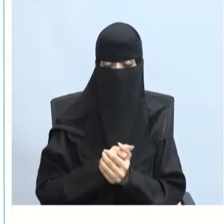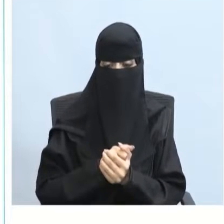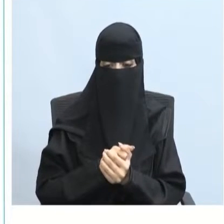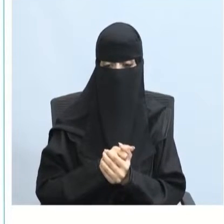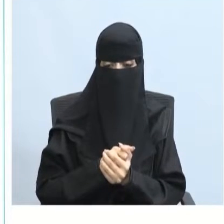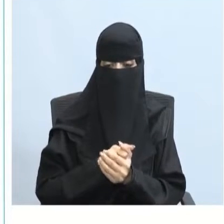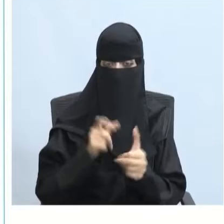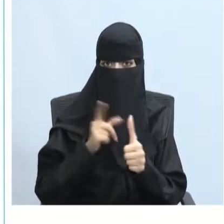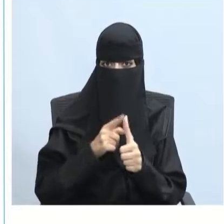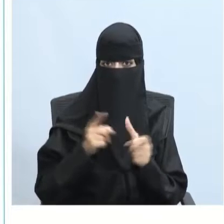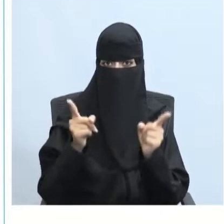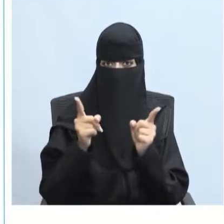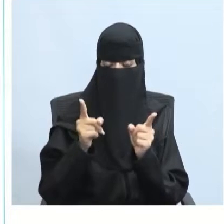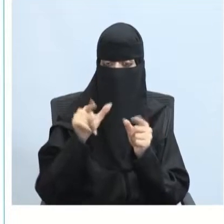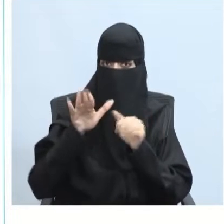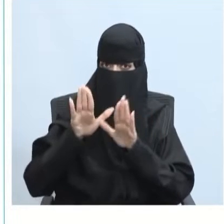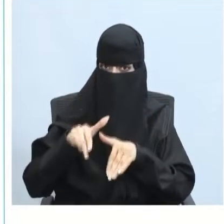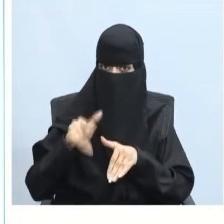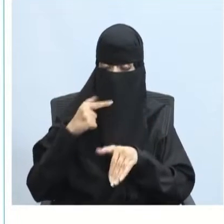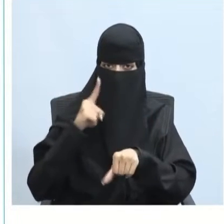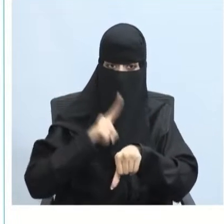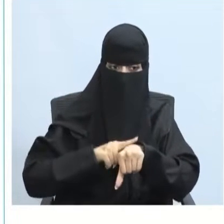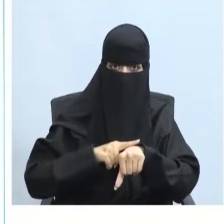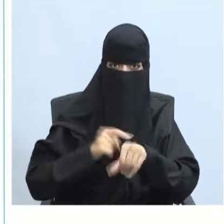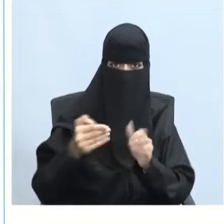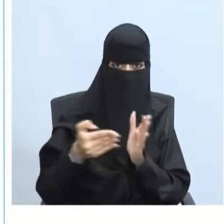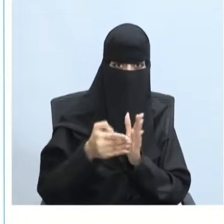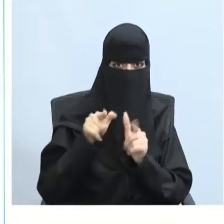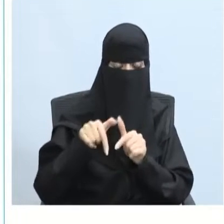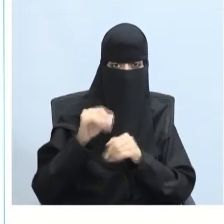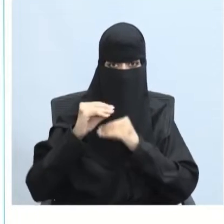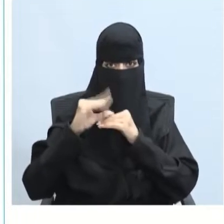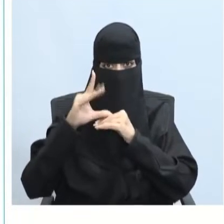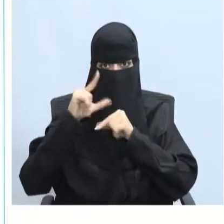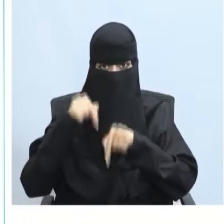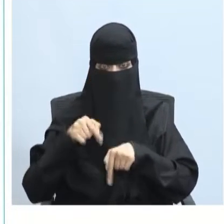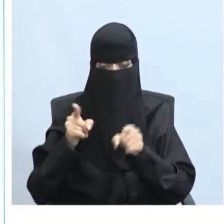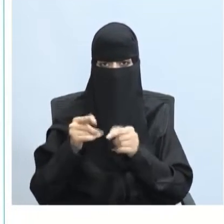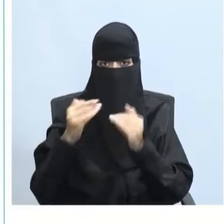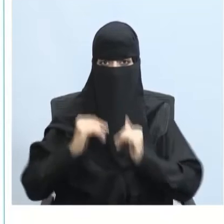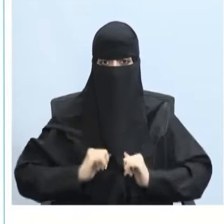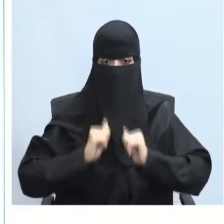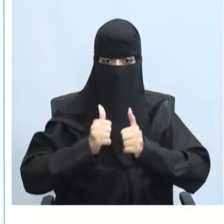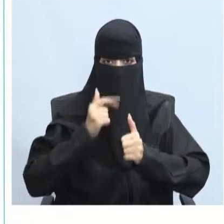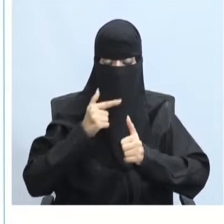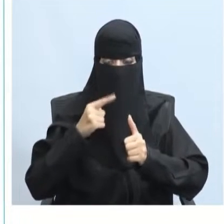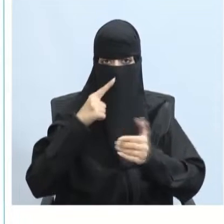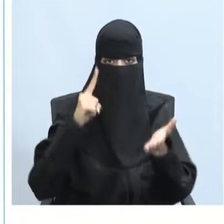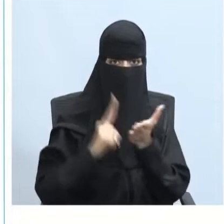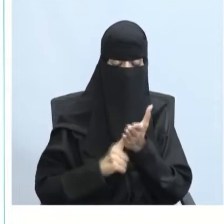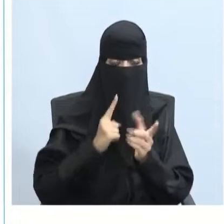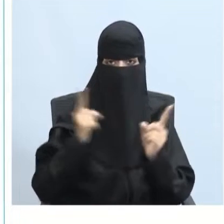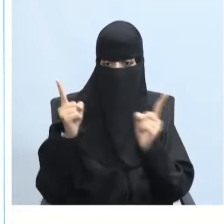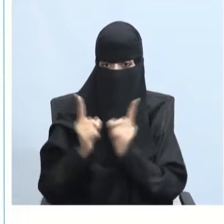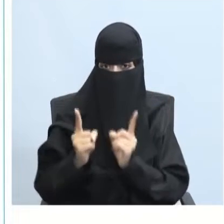نعم بوجود موعد نهائي للمشروع يحدد جدولا معين للانتاج